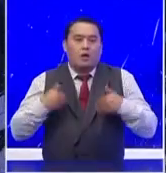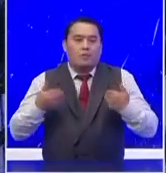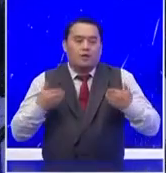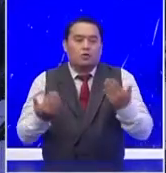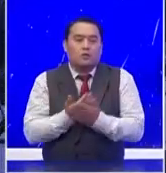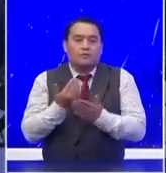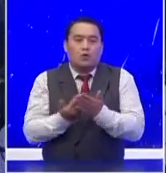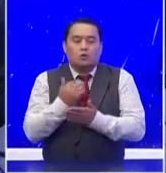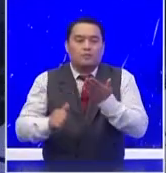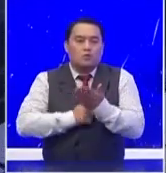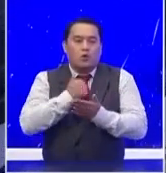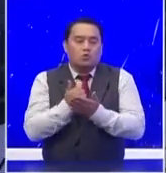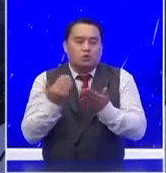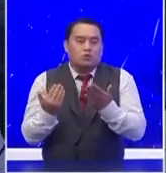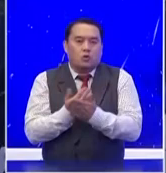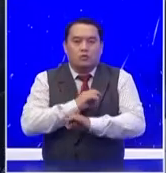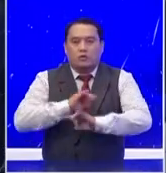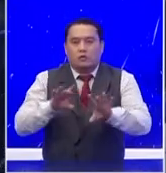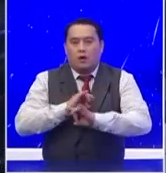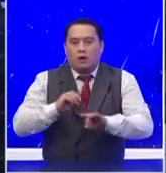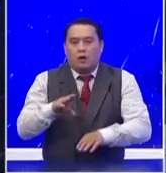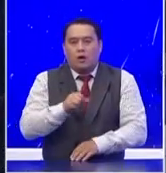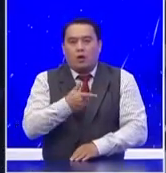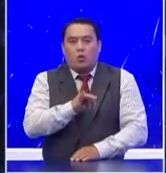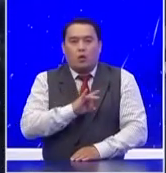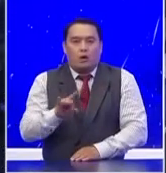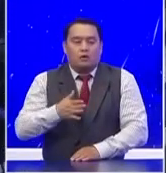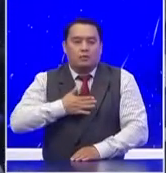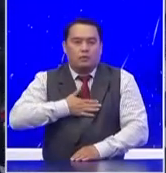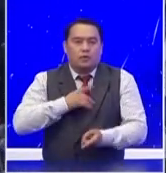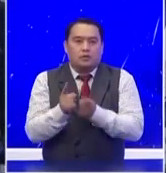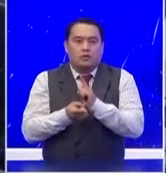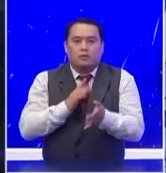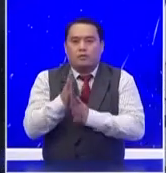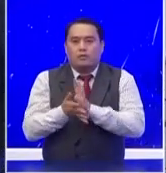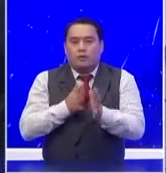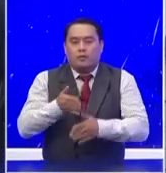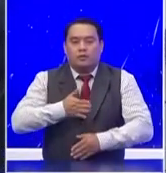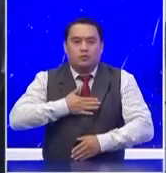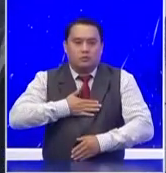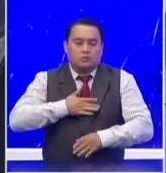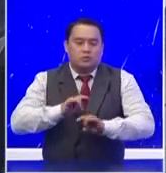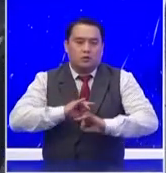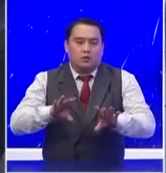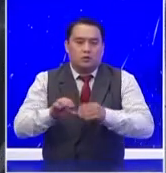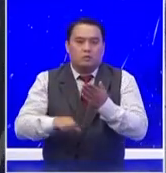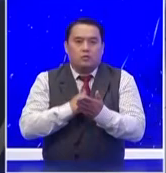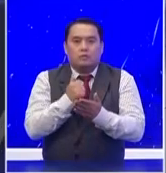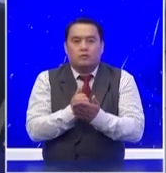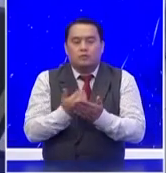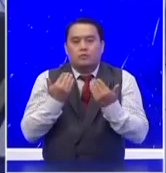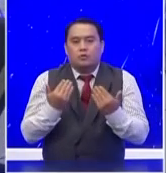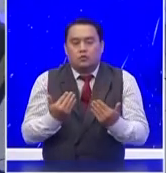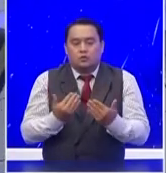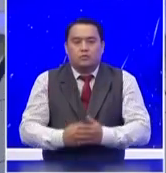Армысыздар, аймақтың бастарнасында қорытынды жаңалықтар студияда ақпараттар легімен Гауһар Мұса, сурдо отырмада Марат Жақсылықұлы. Қымбатты